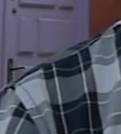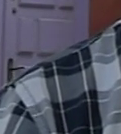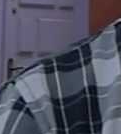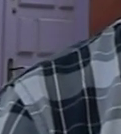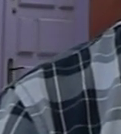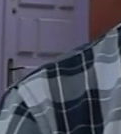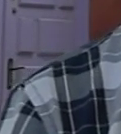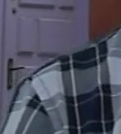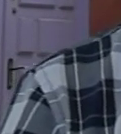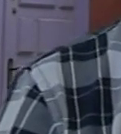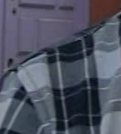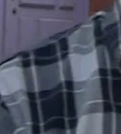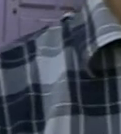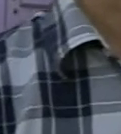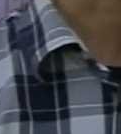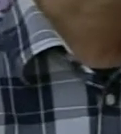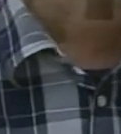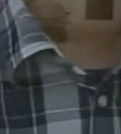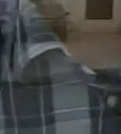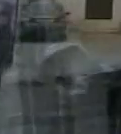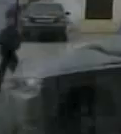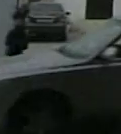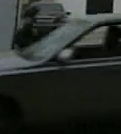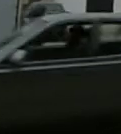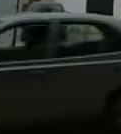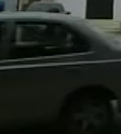قبل وصول المعمر الفرنسي.